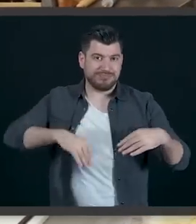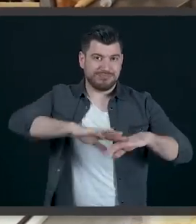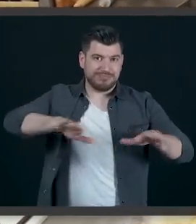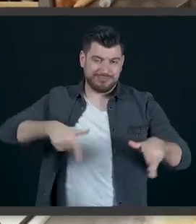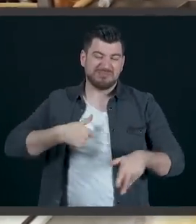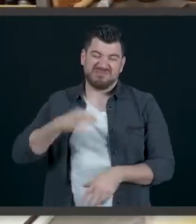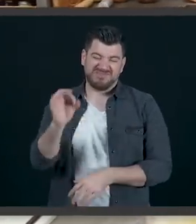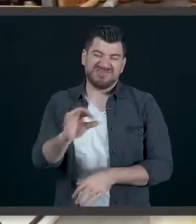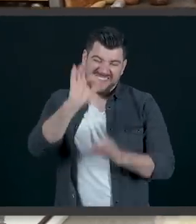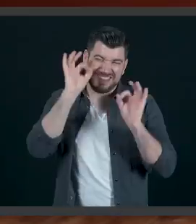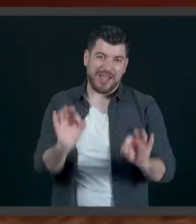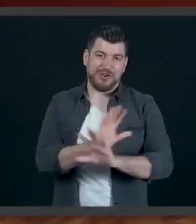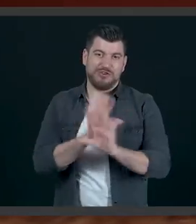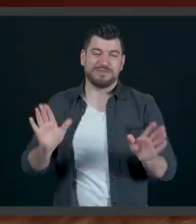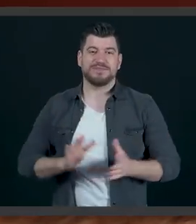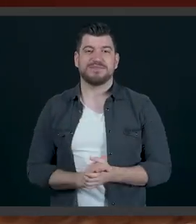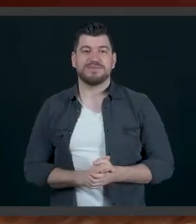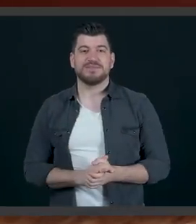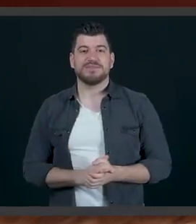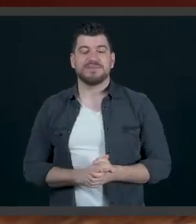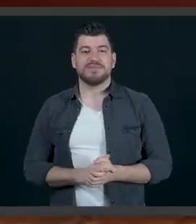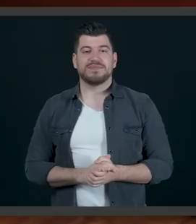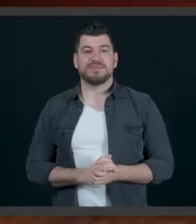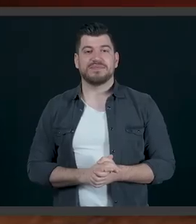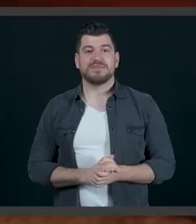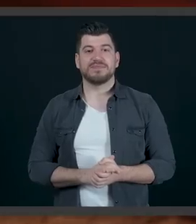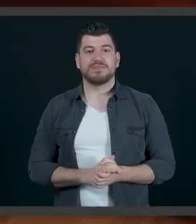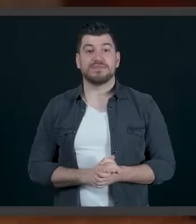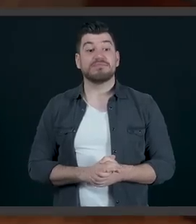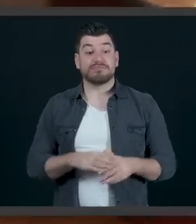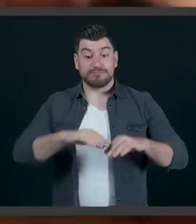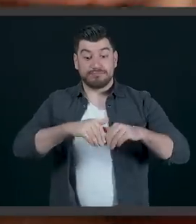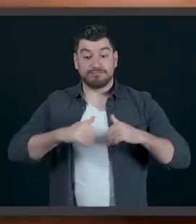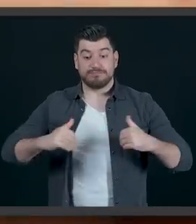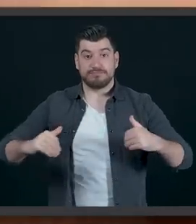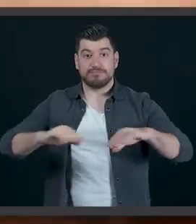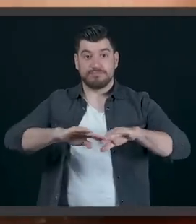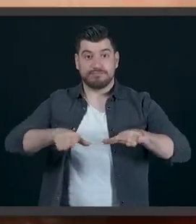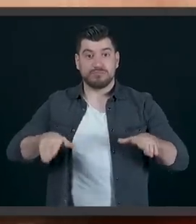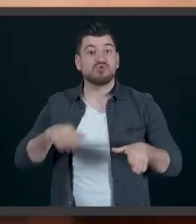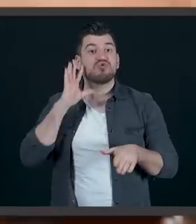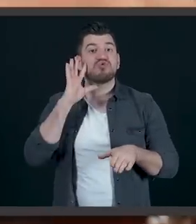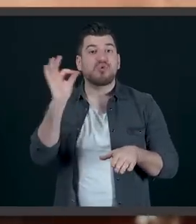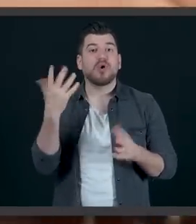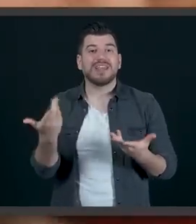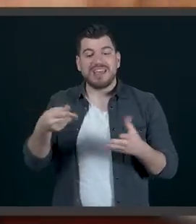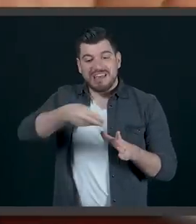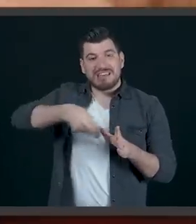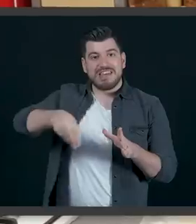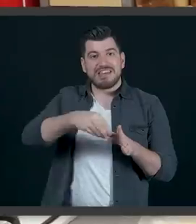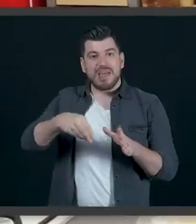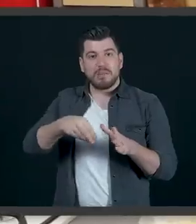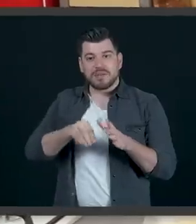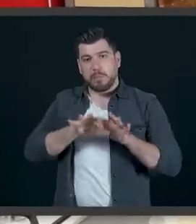Ναι, σεξι! Κάνουμε ένα μικρό γύσο εδώ πέρα για να μπορέσει να κρατήσει τη γέμισή μας.